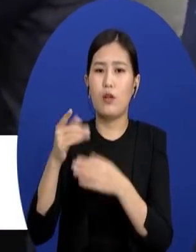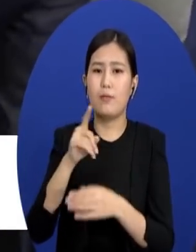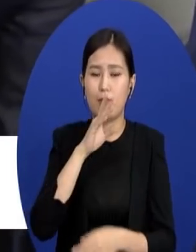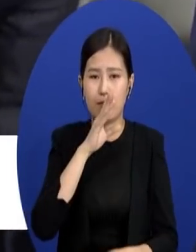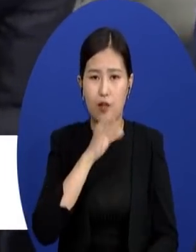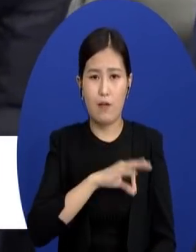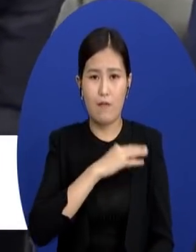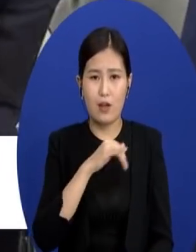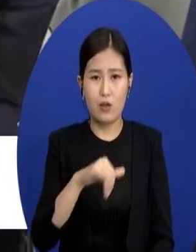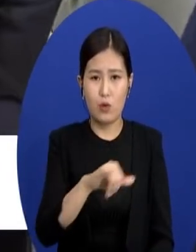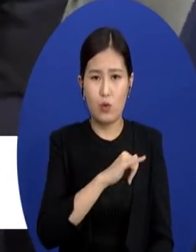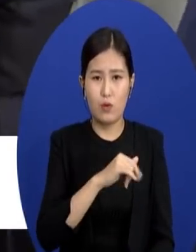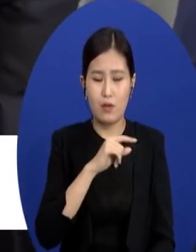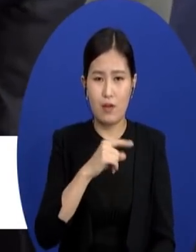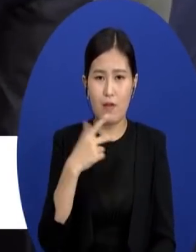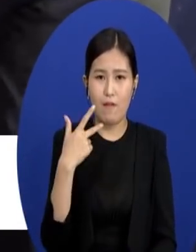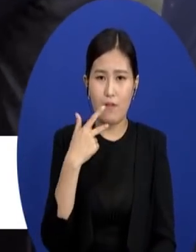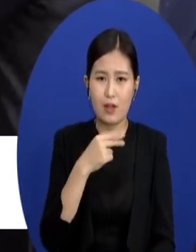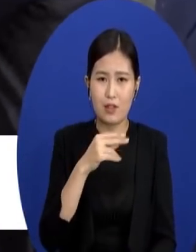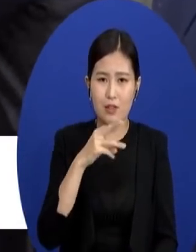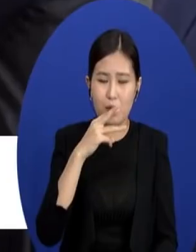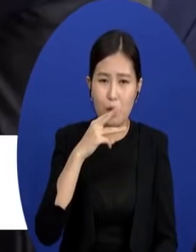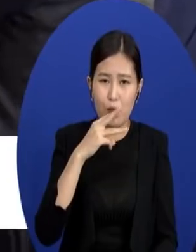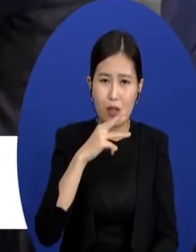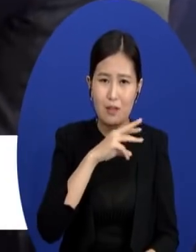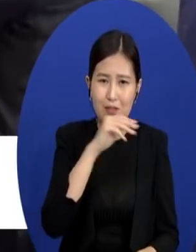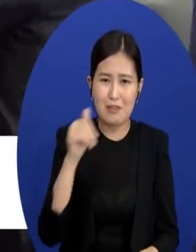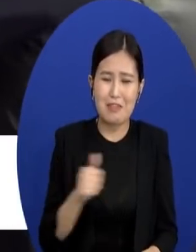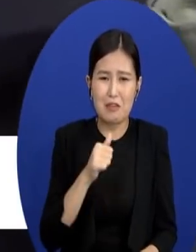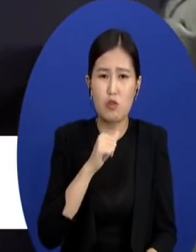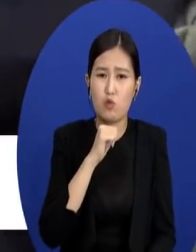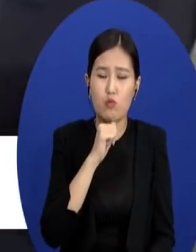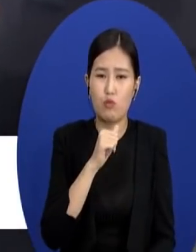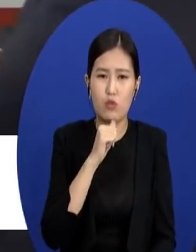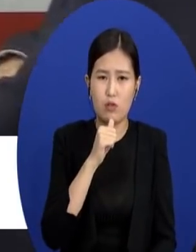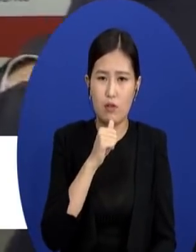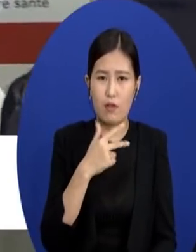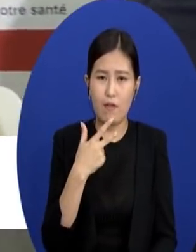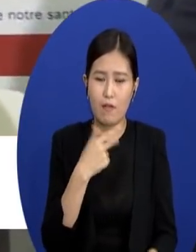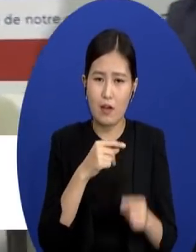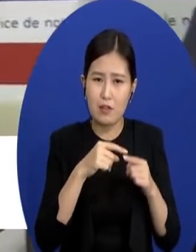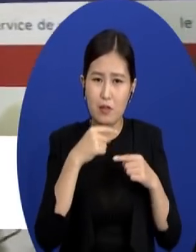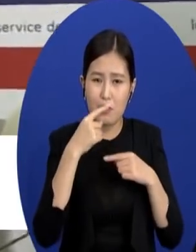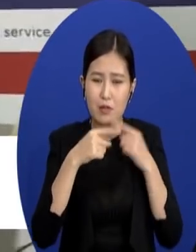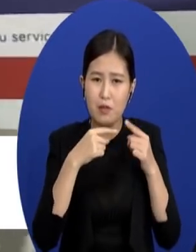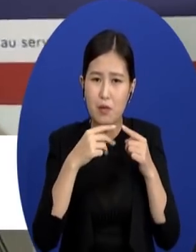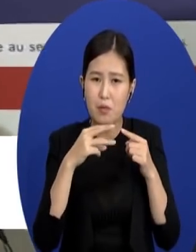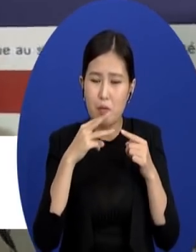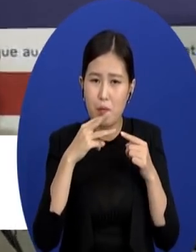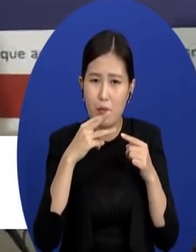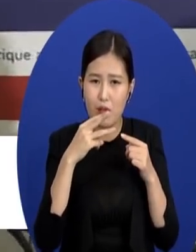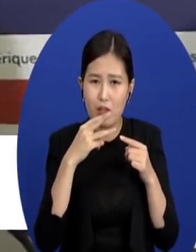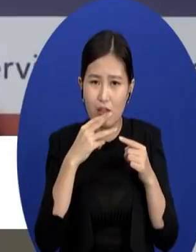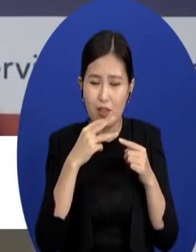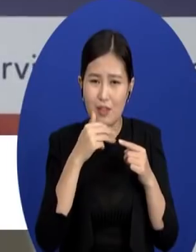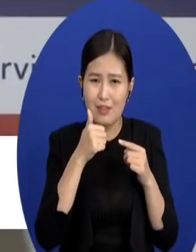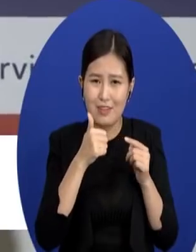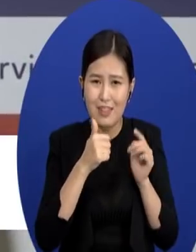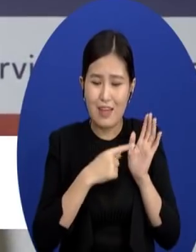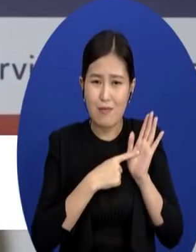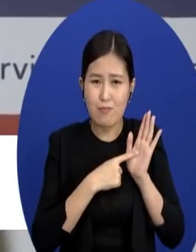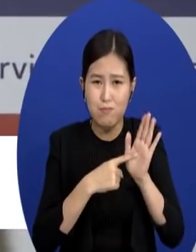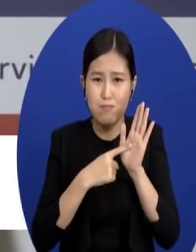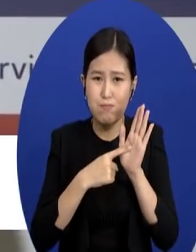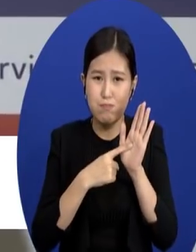улс вакцины талаар бүрэн мэдээлэлтэй болж чадаагүй байгаа. За вакцины талаарх мэдээлэл ил тод байх нь вакцинд итгэх олон